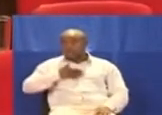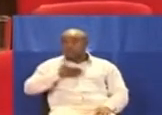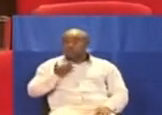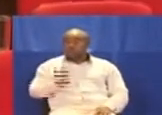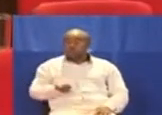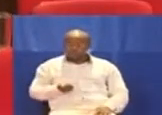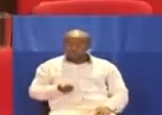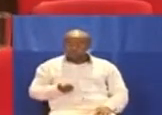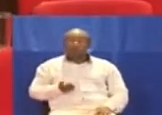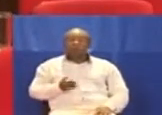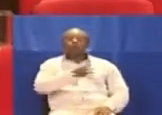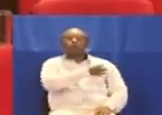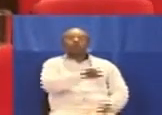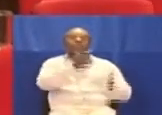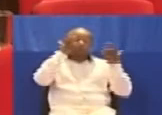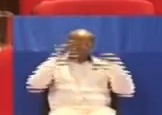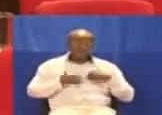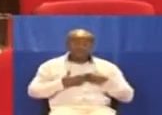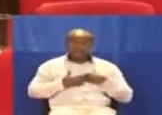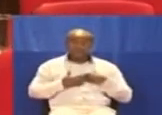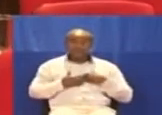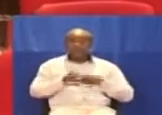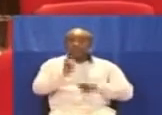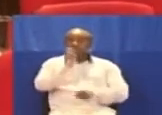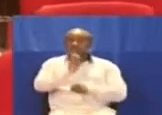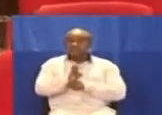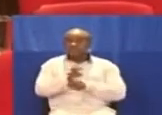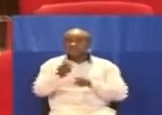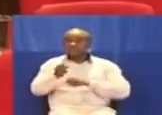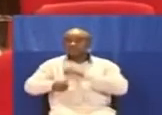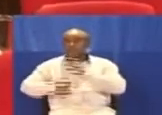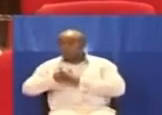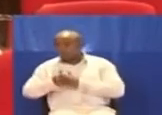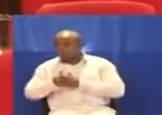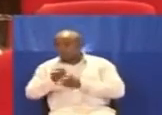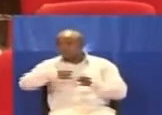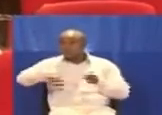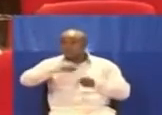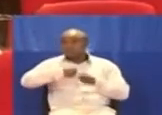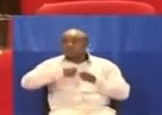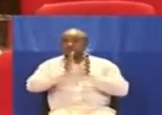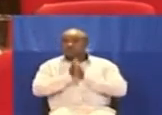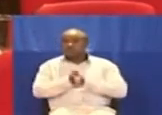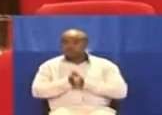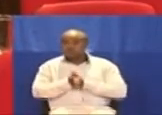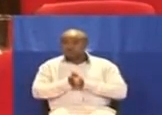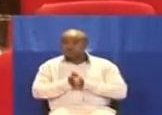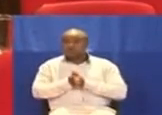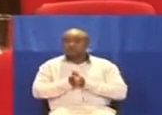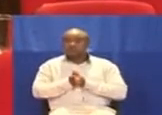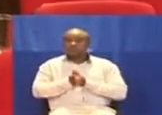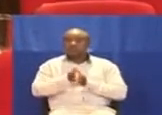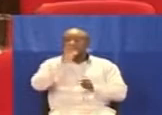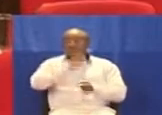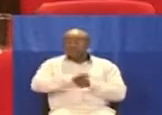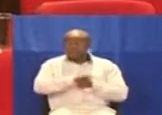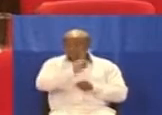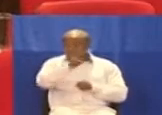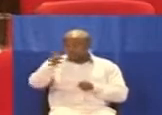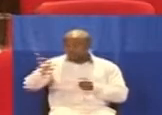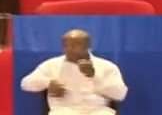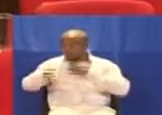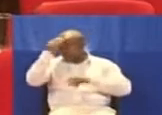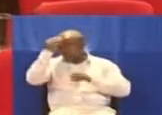namna alivyosimama kama mwanamke, alivyosimama kama kiongozi. Tunakushukuru sana. Tumevuna mengi kwako, tumejifunza mengi